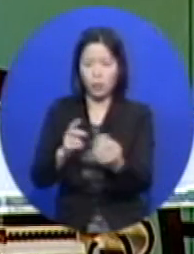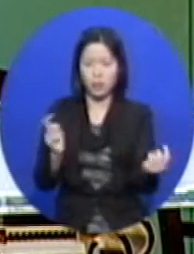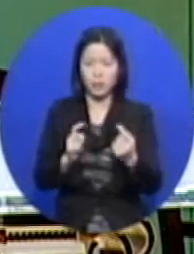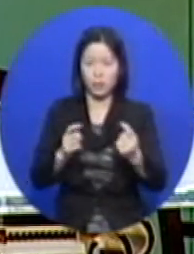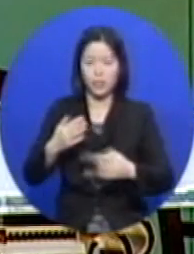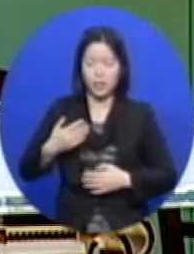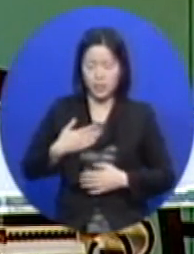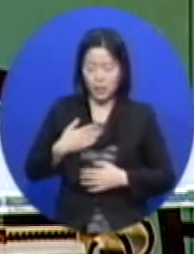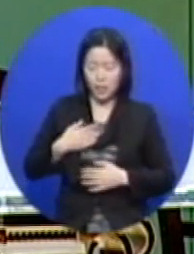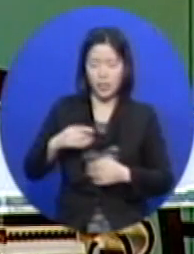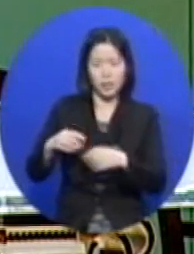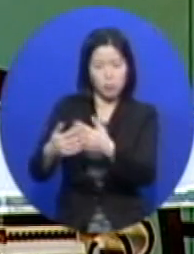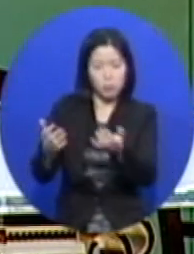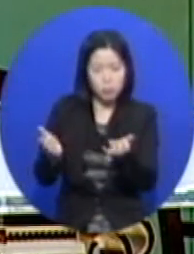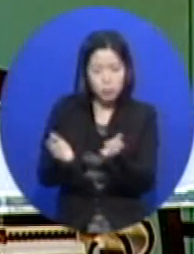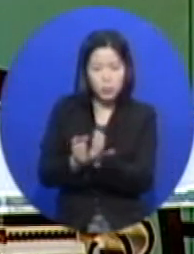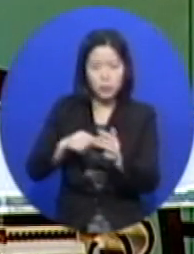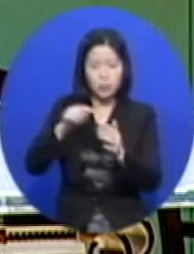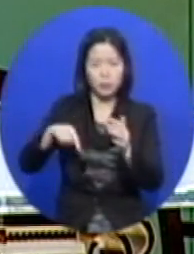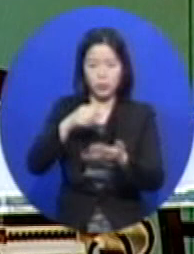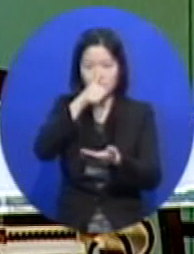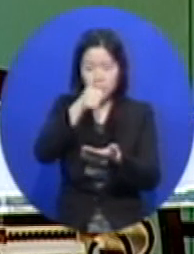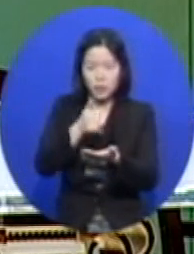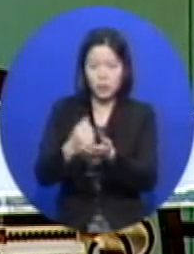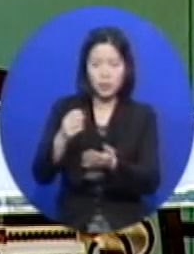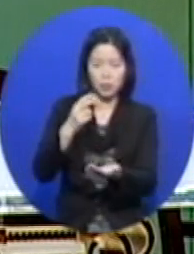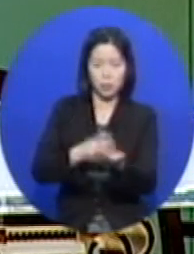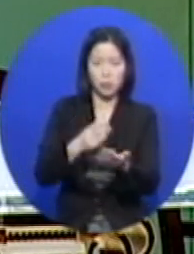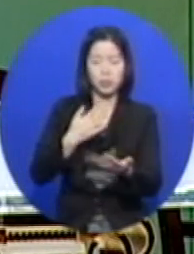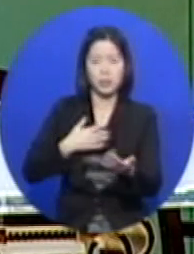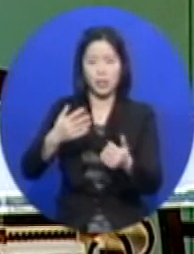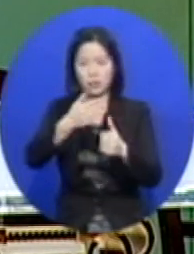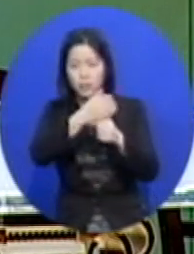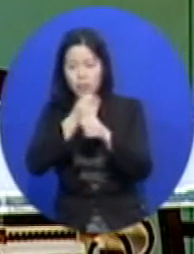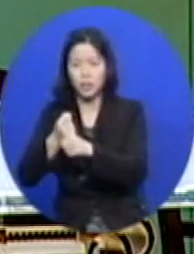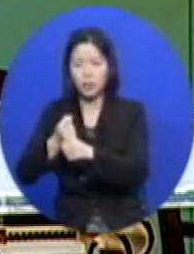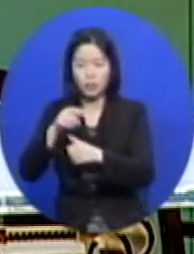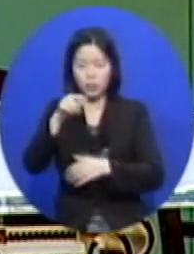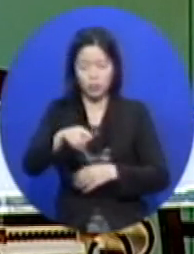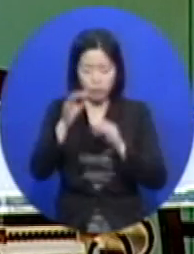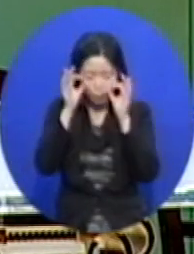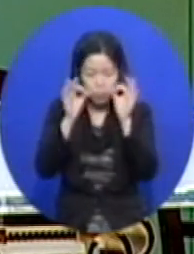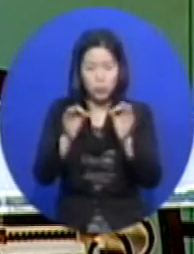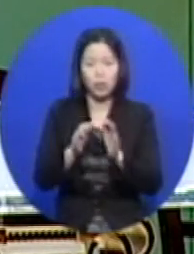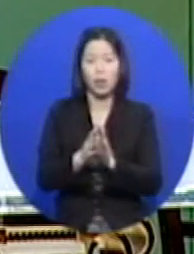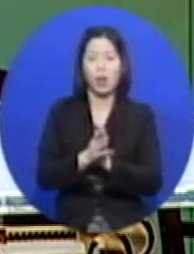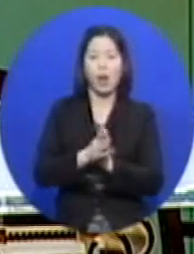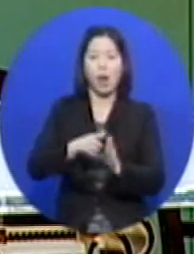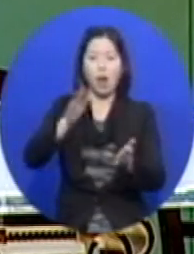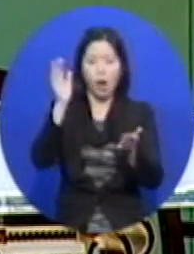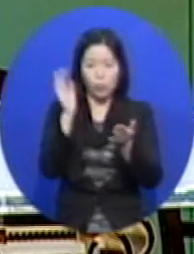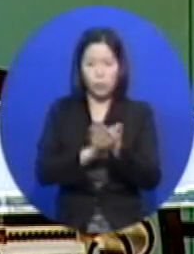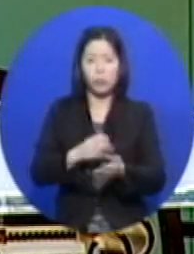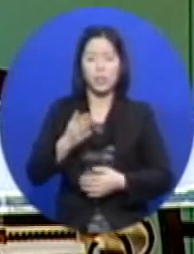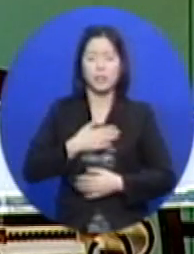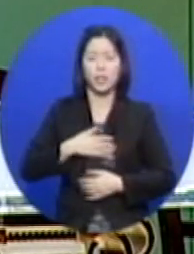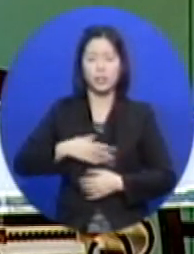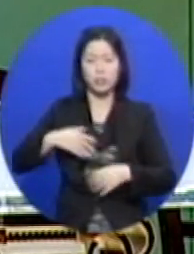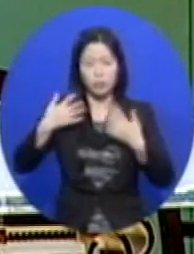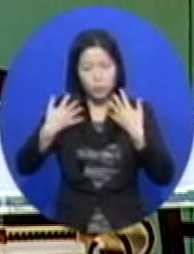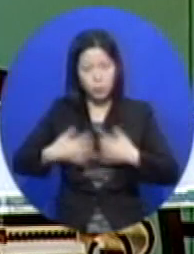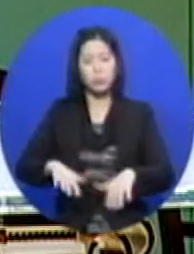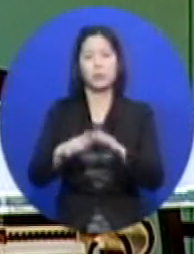있는 죄의 법으로 나를 사로잡는 것을 보는 도다 24g 레오나 나는 곤고한 사람이로다